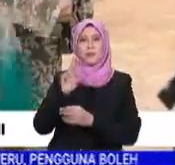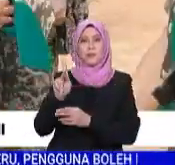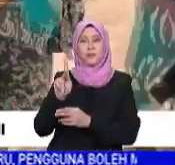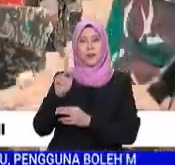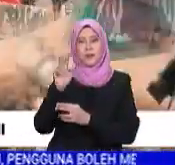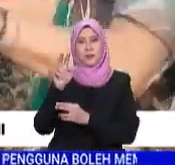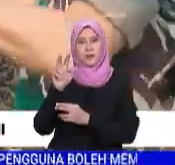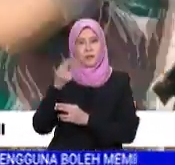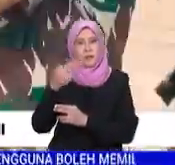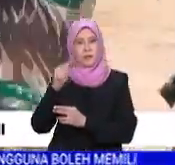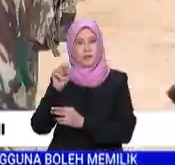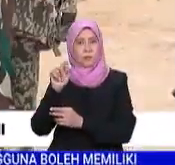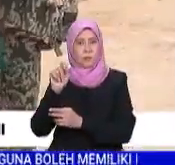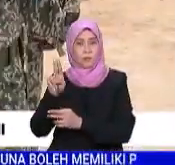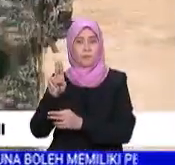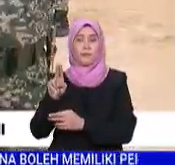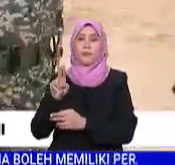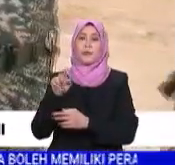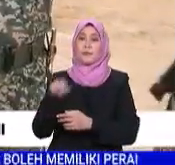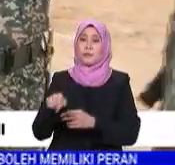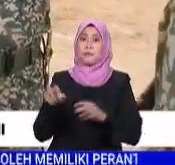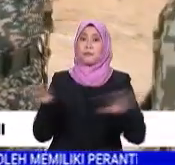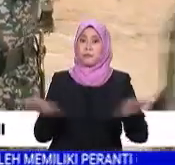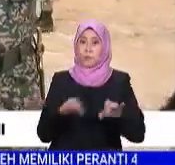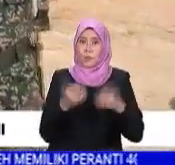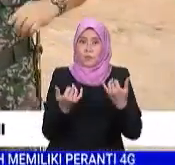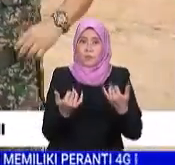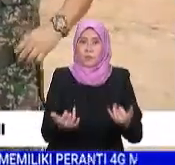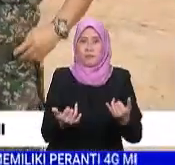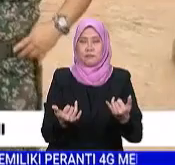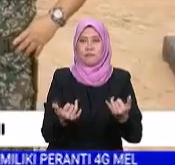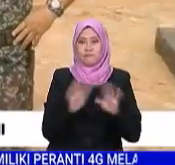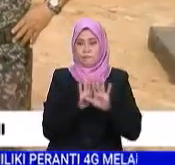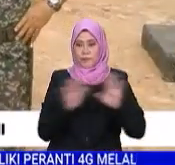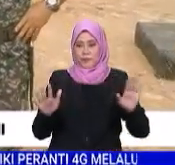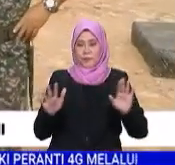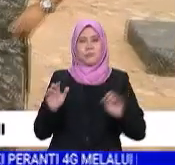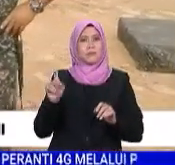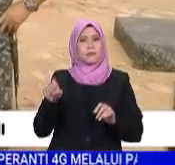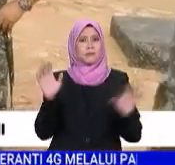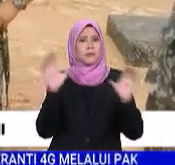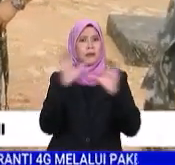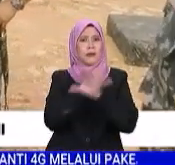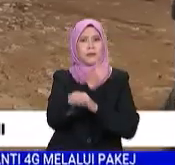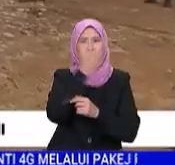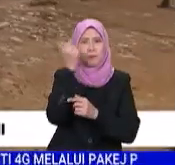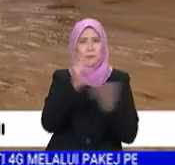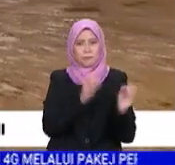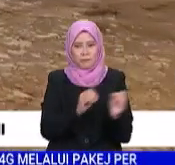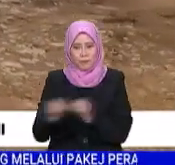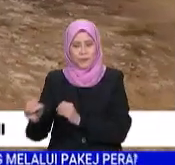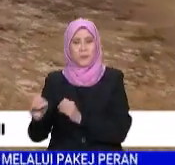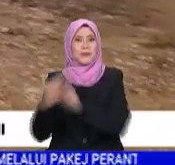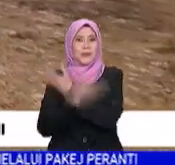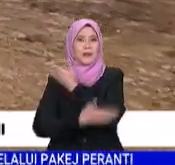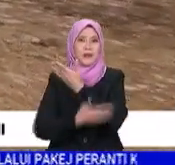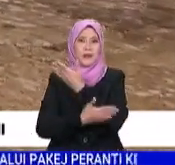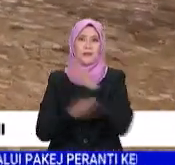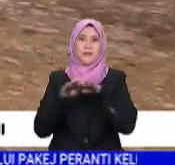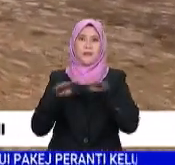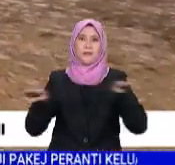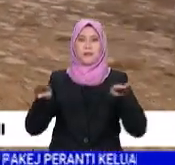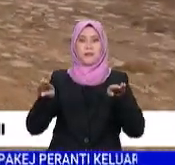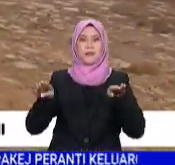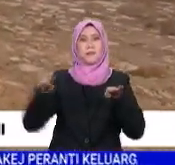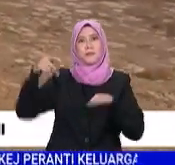distribute berkata exercise yang dijalankan pada waktu ini memberi sedikit cabaran krasnaya dianjurkan ikanegara masih dalam fase